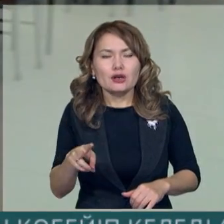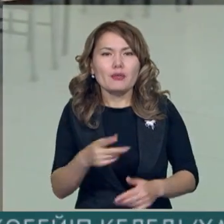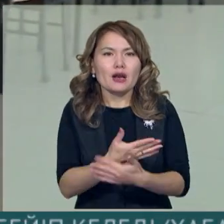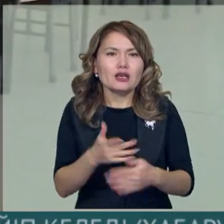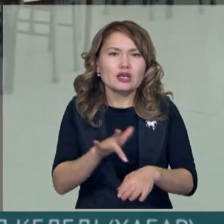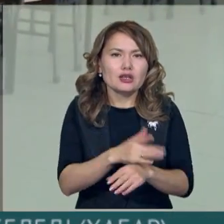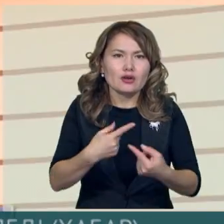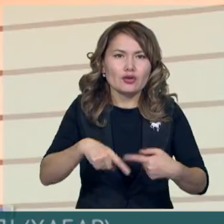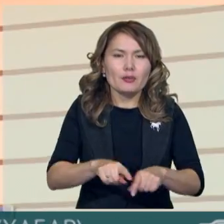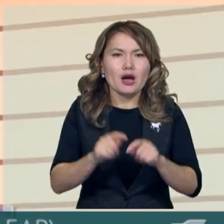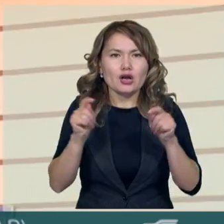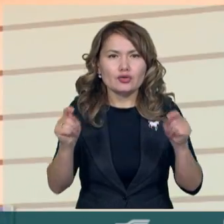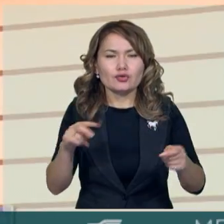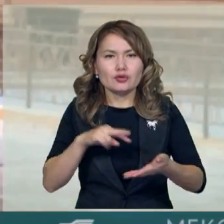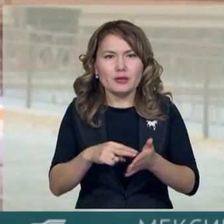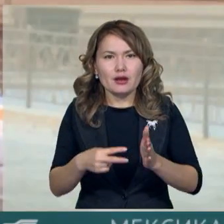ашу жоспарланған.